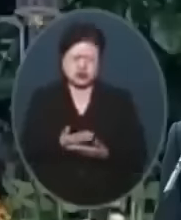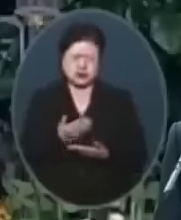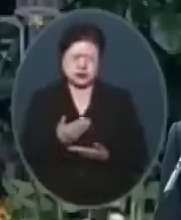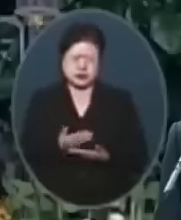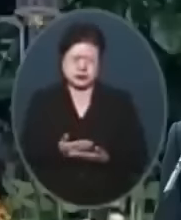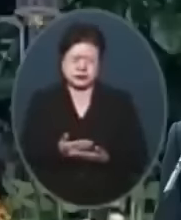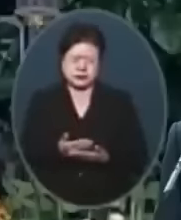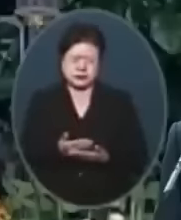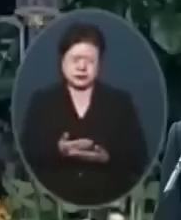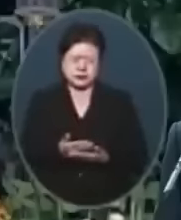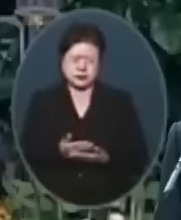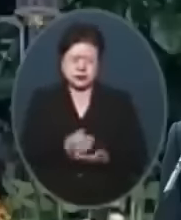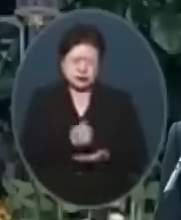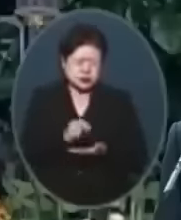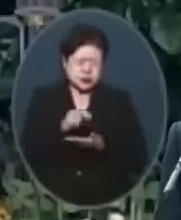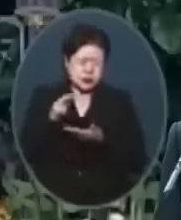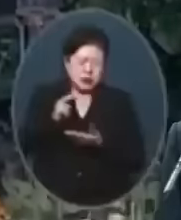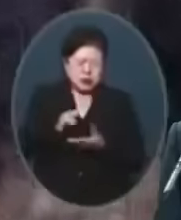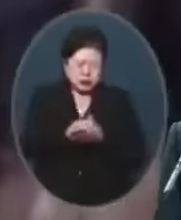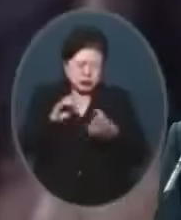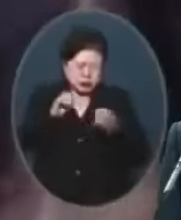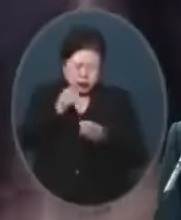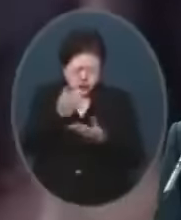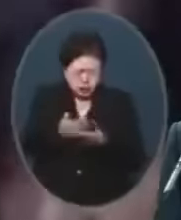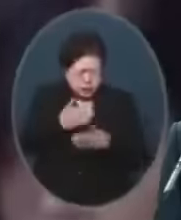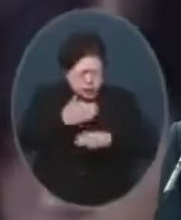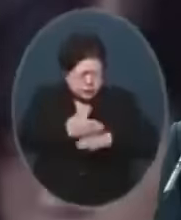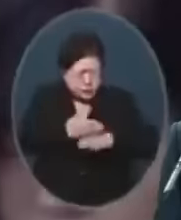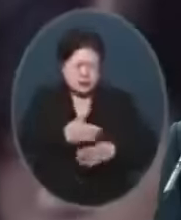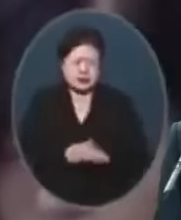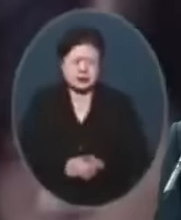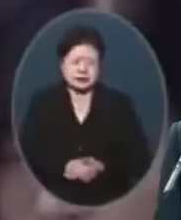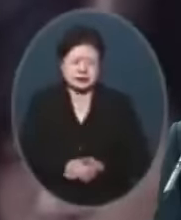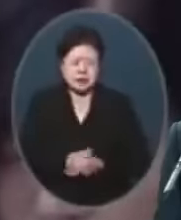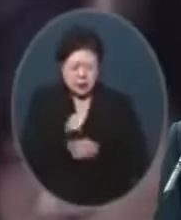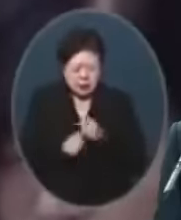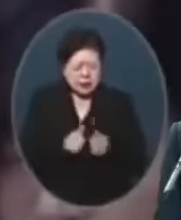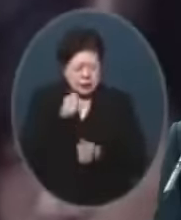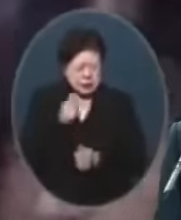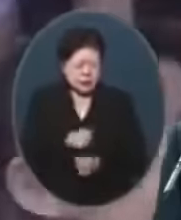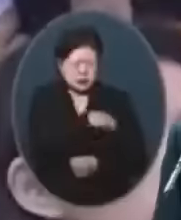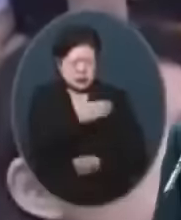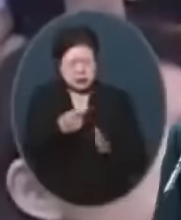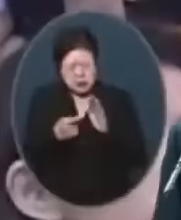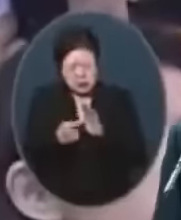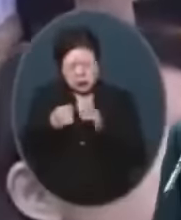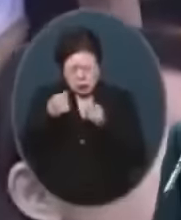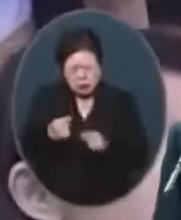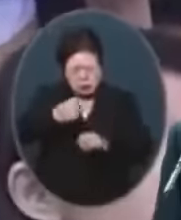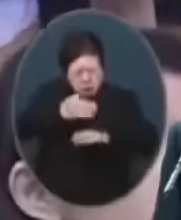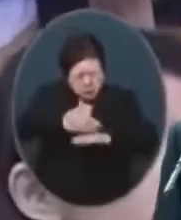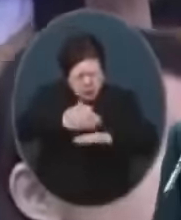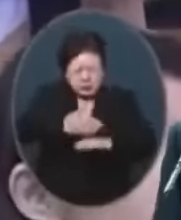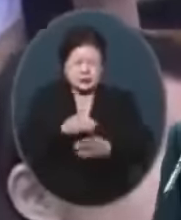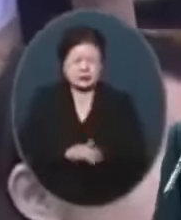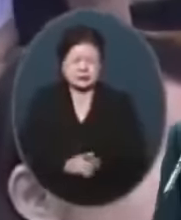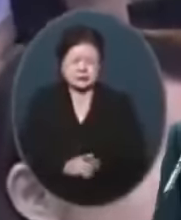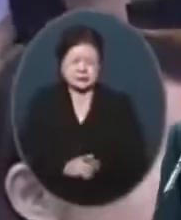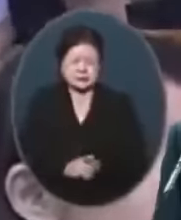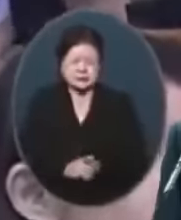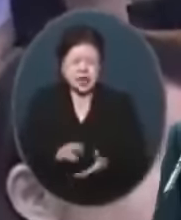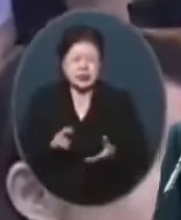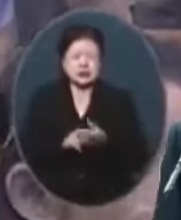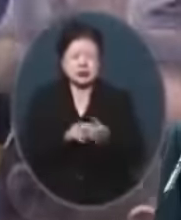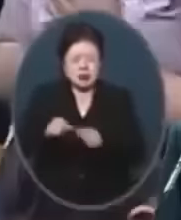주시옵소서. 오 주여, 기도를 응답하여 주시니 감사합니다. 하나님의 능력이 나타나고 계심을 감사합니다.